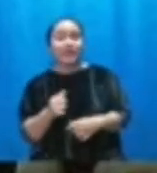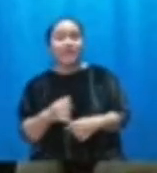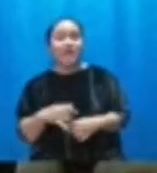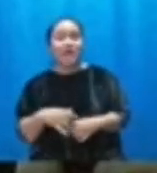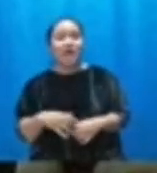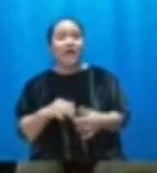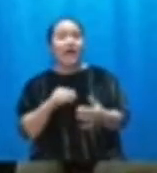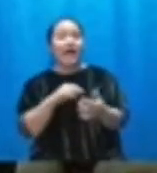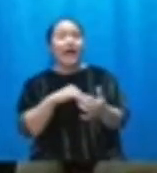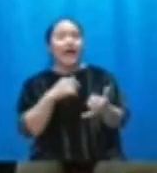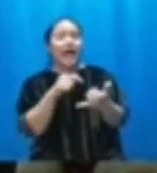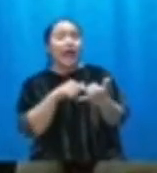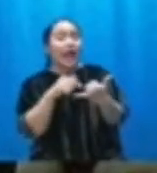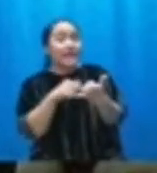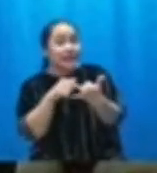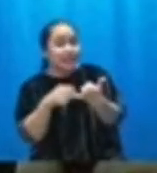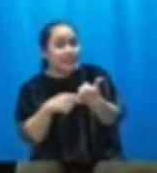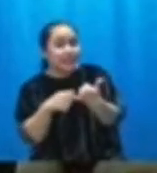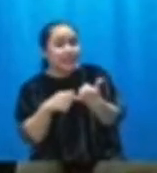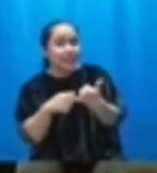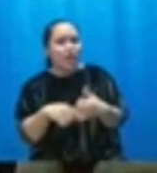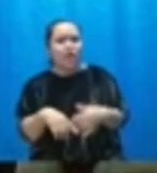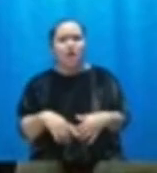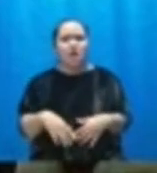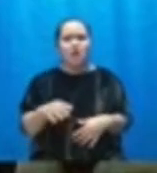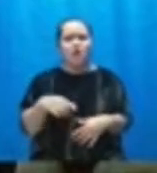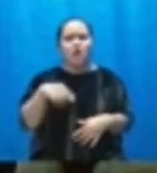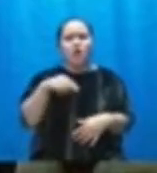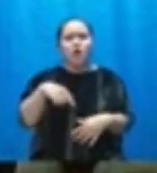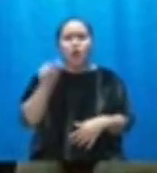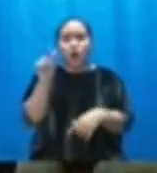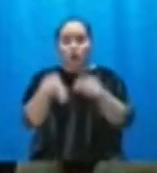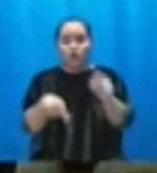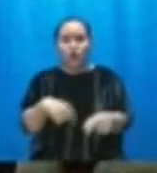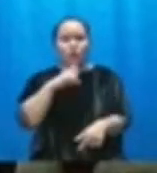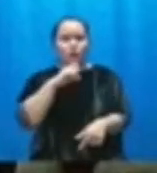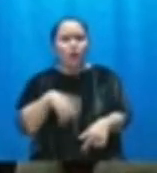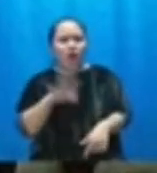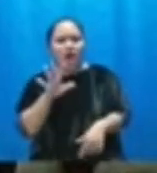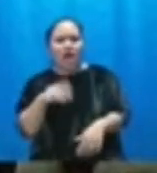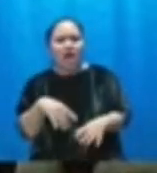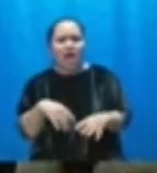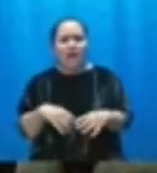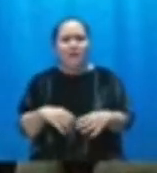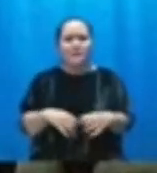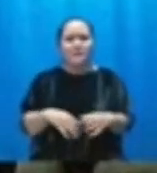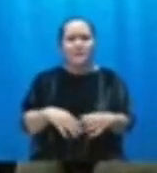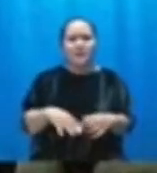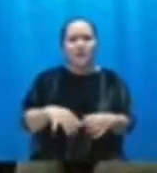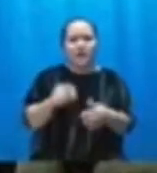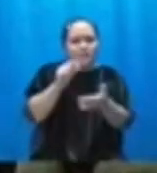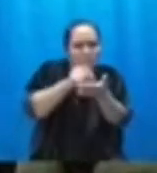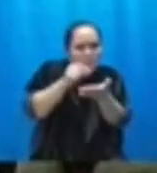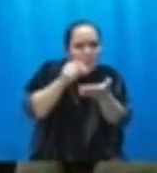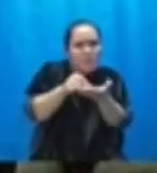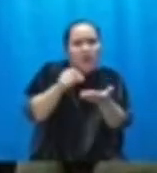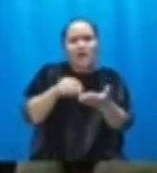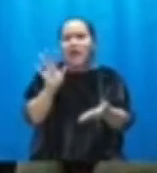Hai Mbok nya atau Papanya Nunuk Nunuk dapat nah masalah anak kecil ya belum bisa bacanya Udah pinter